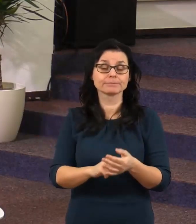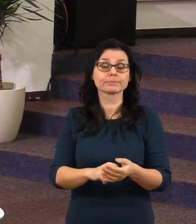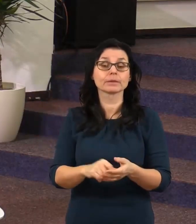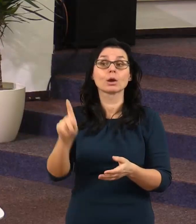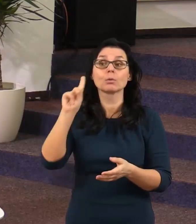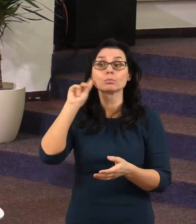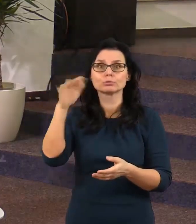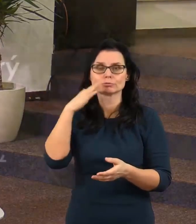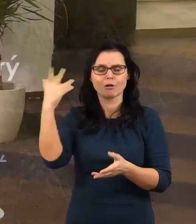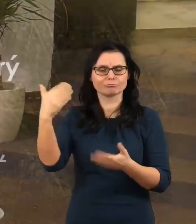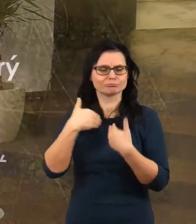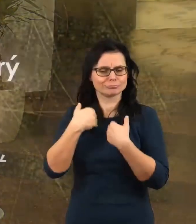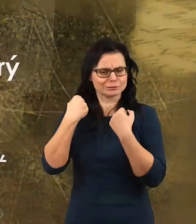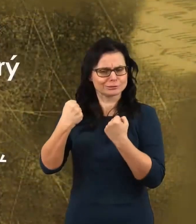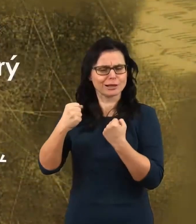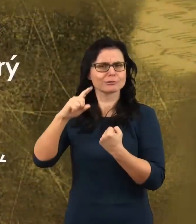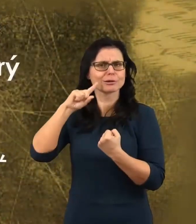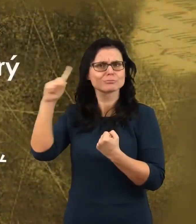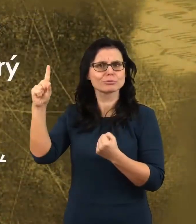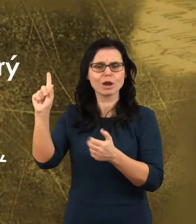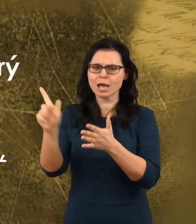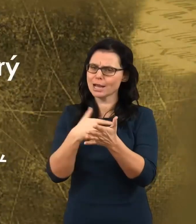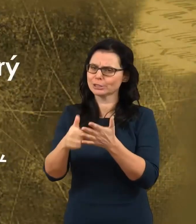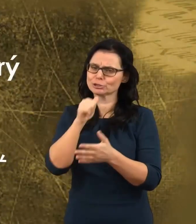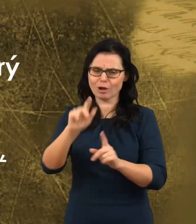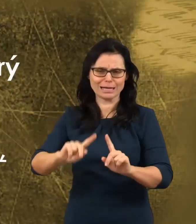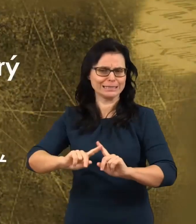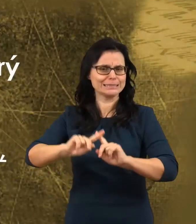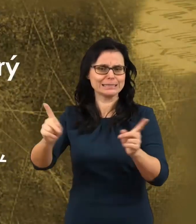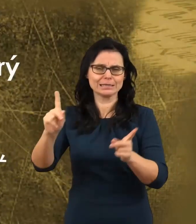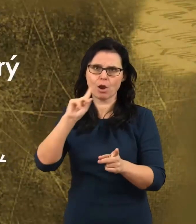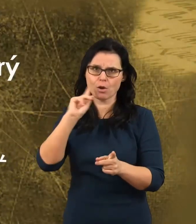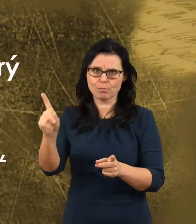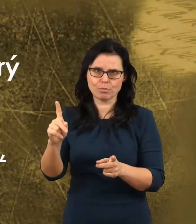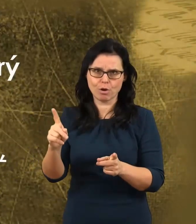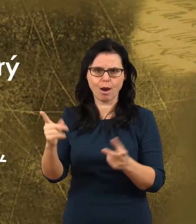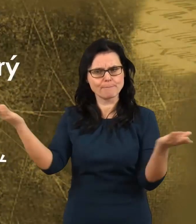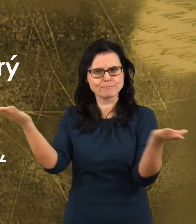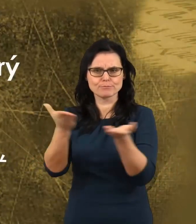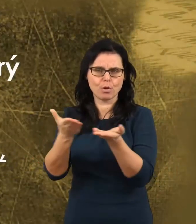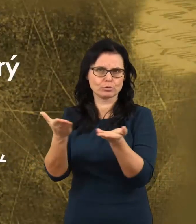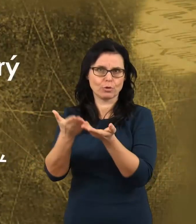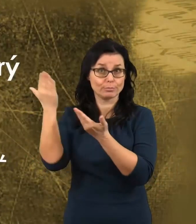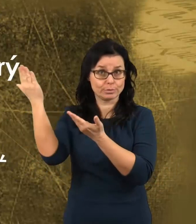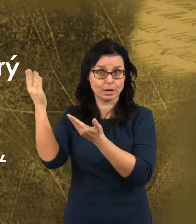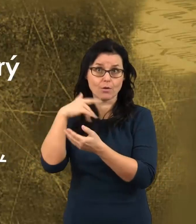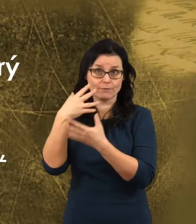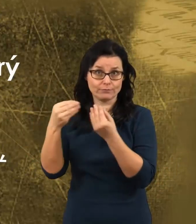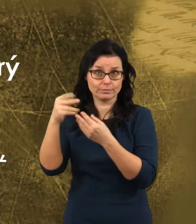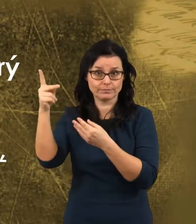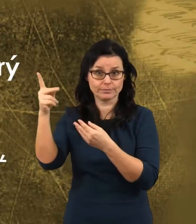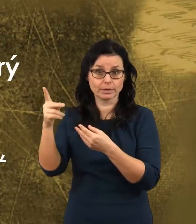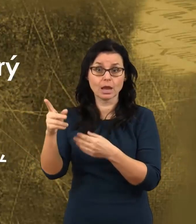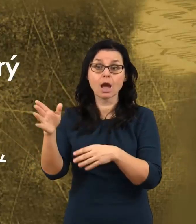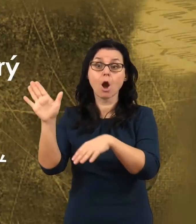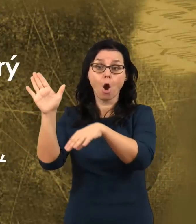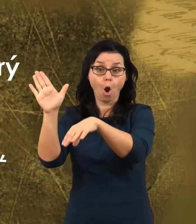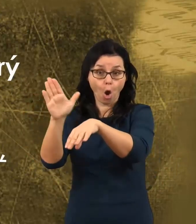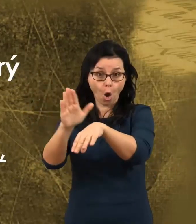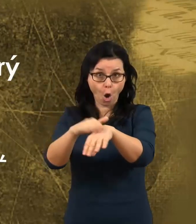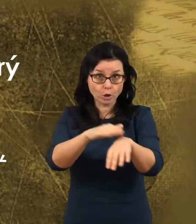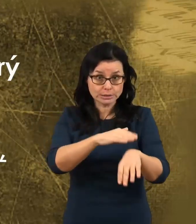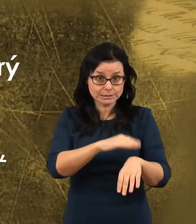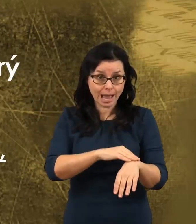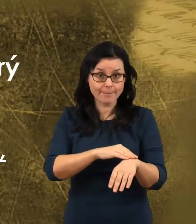jsem Bůh silný a není žádného jiného Boha, který by se mi podobal, který oznámují